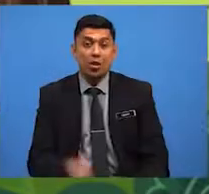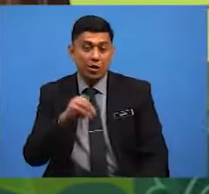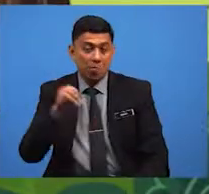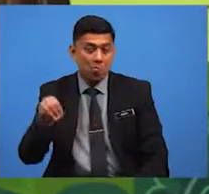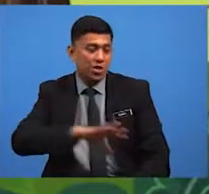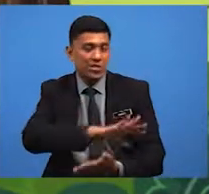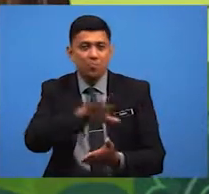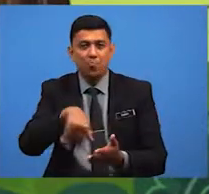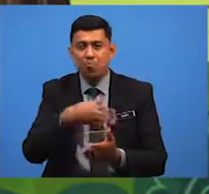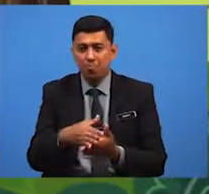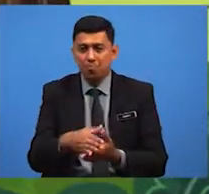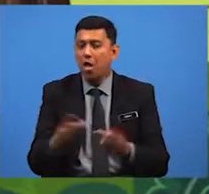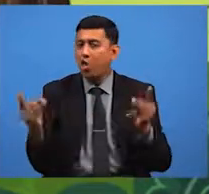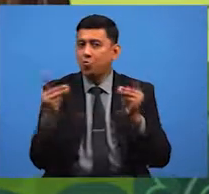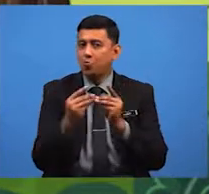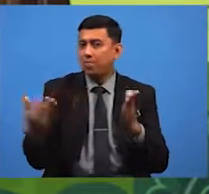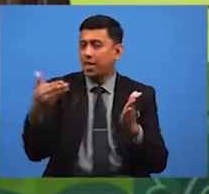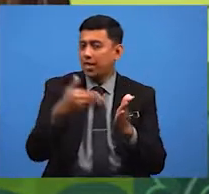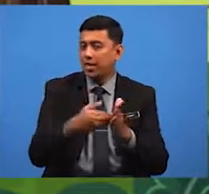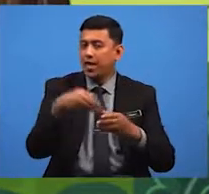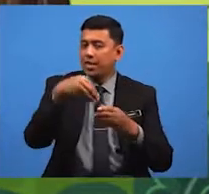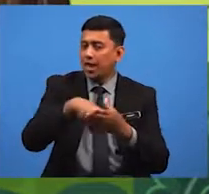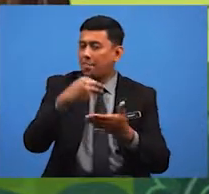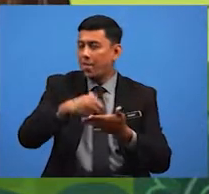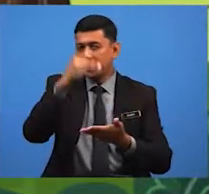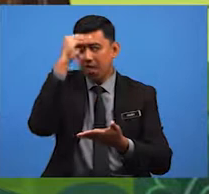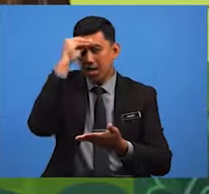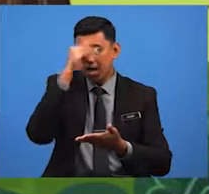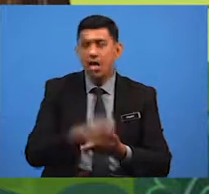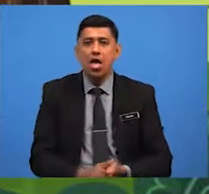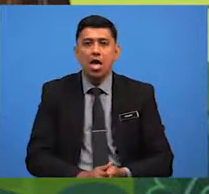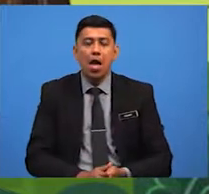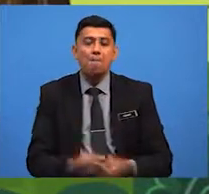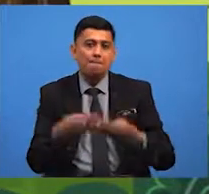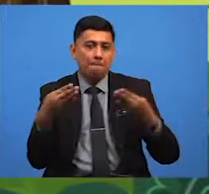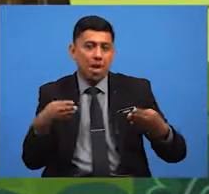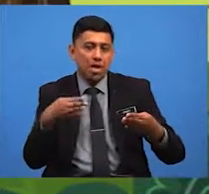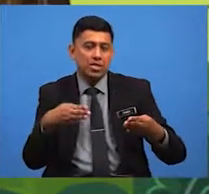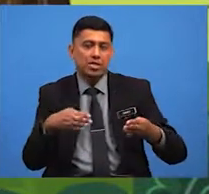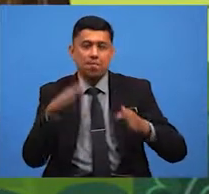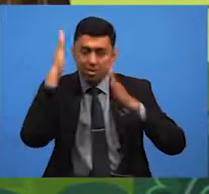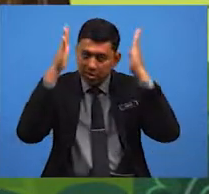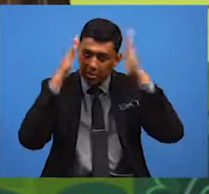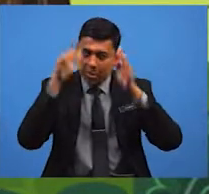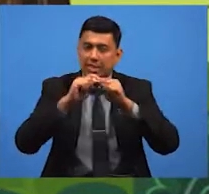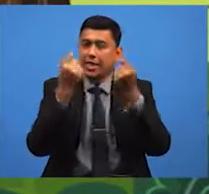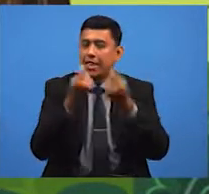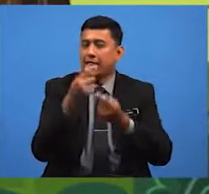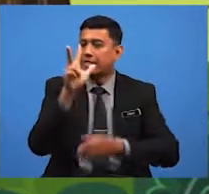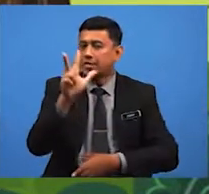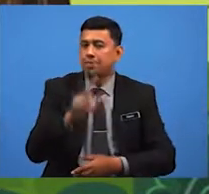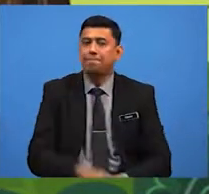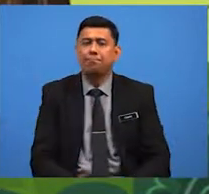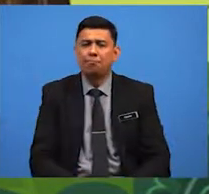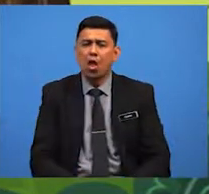murid-murid sekalian. Bersua kita dalam sesi pembelajaran Bahasa Melayu Tingkatan 3. Cikgu